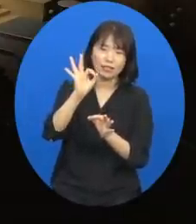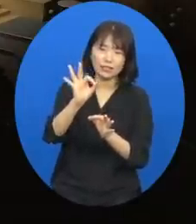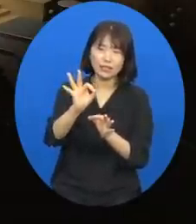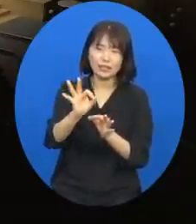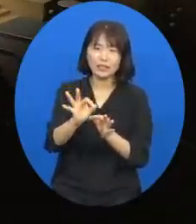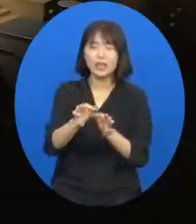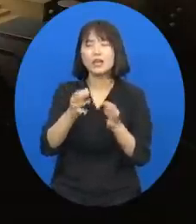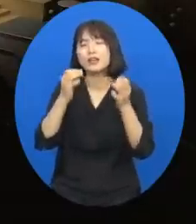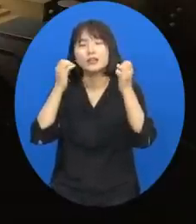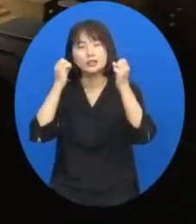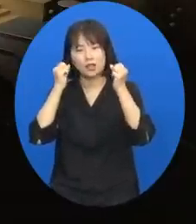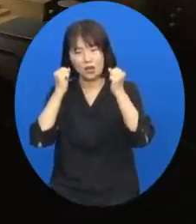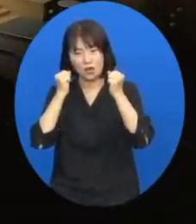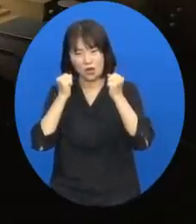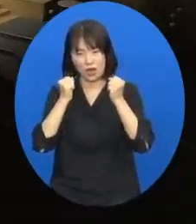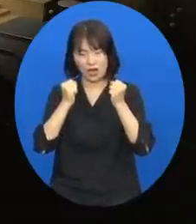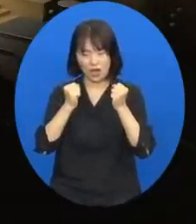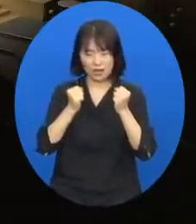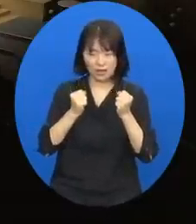we